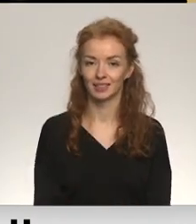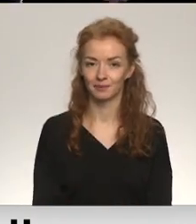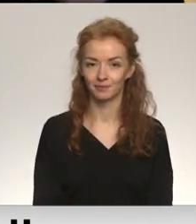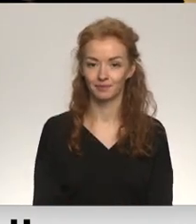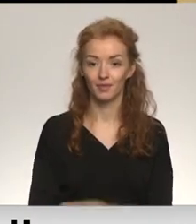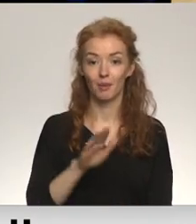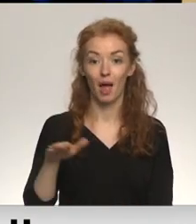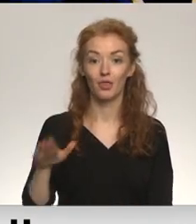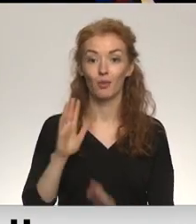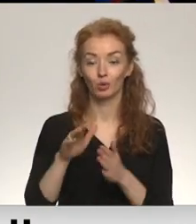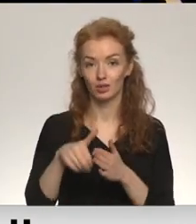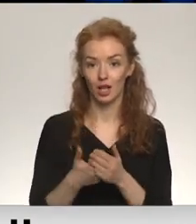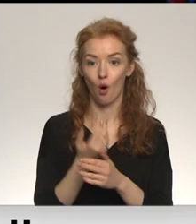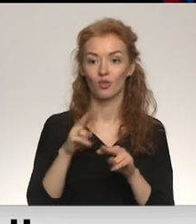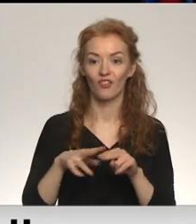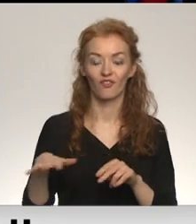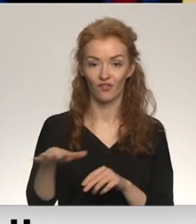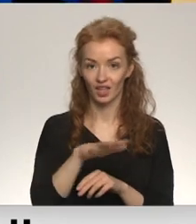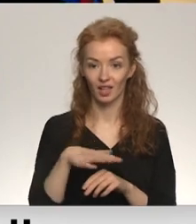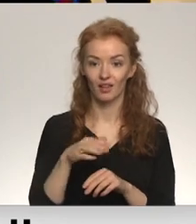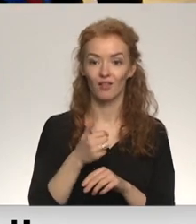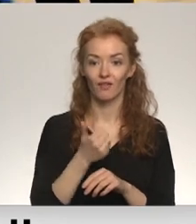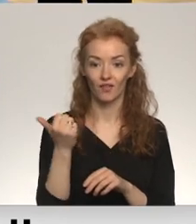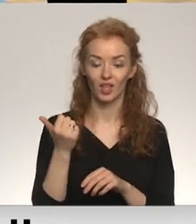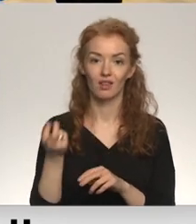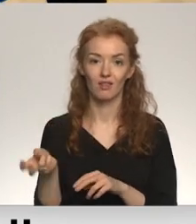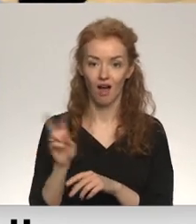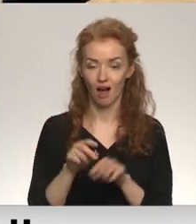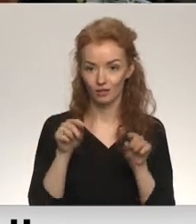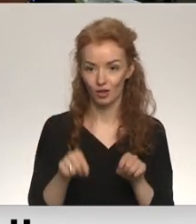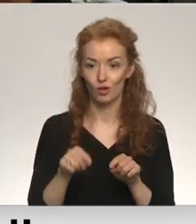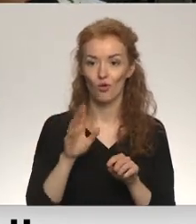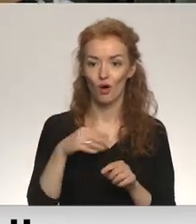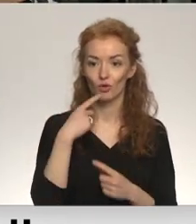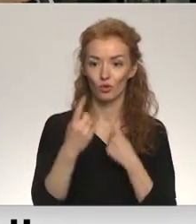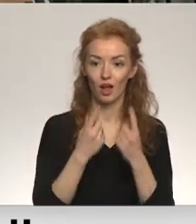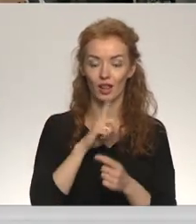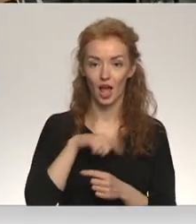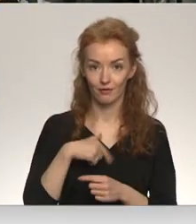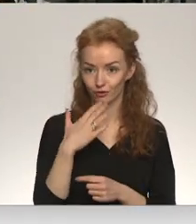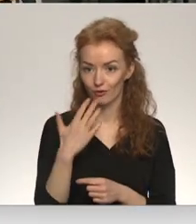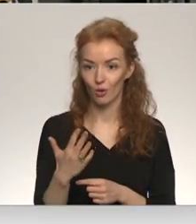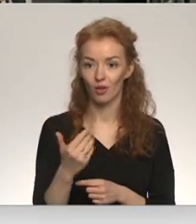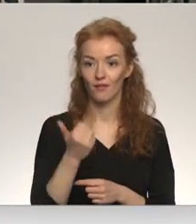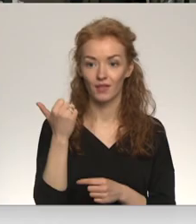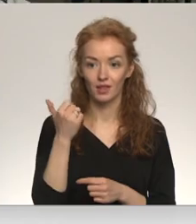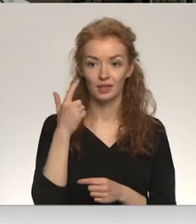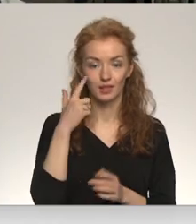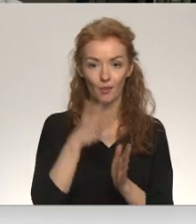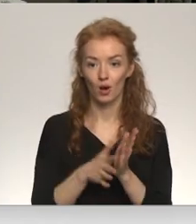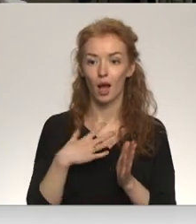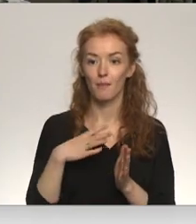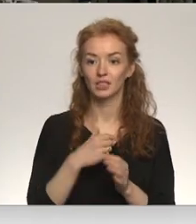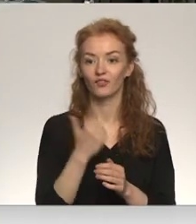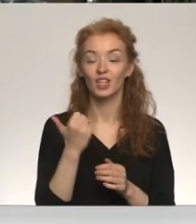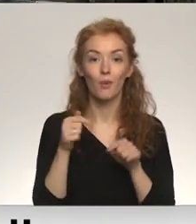atkal jauna vide, kur viņi var latviešu runāt, kur viņi ir latviešu valodā. Būt viņi arī saprast, kāpēc viņiem tas ir vajadzīgs.